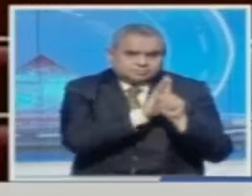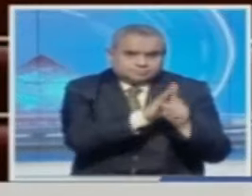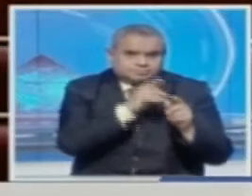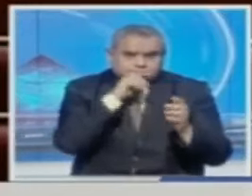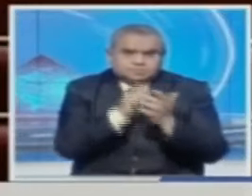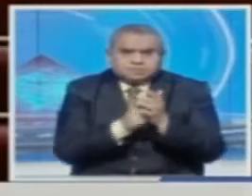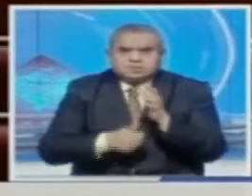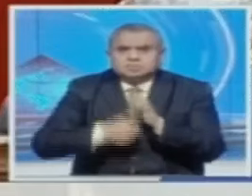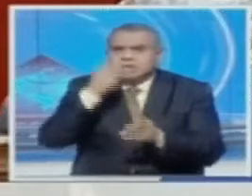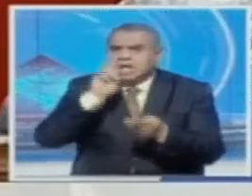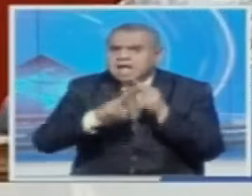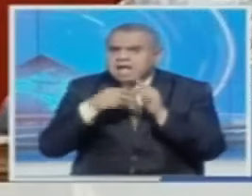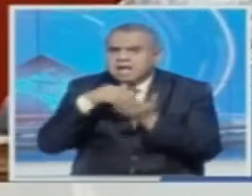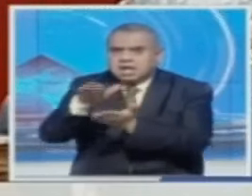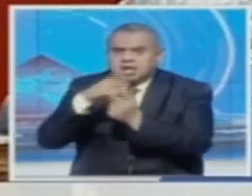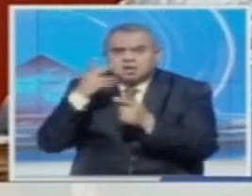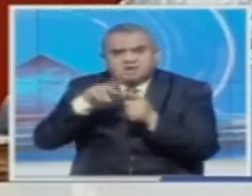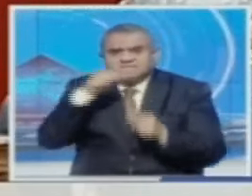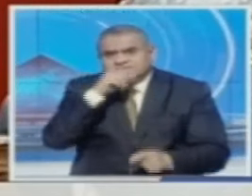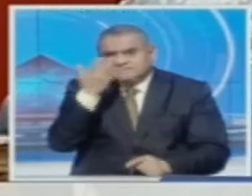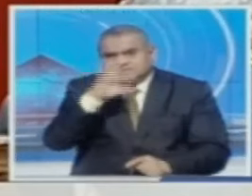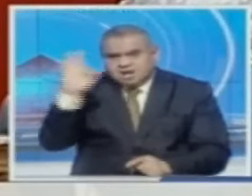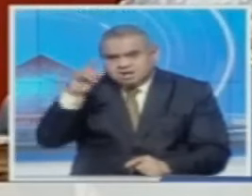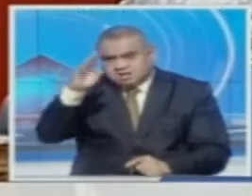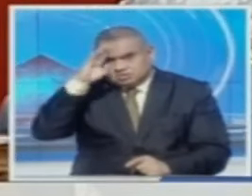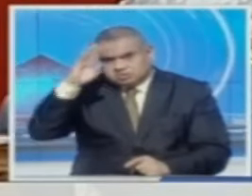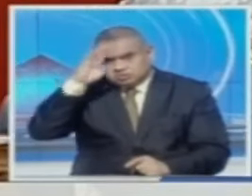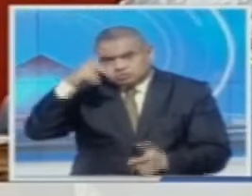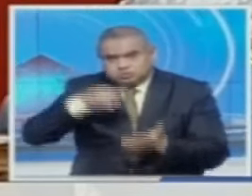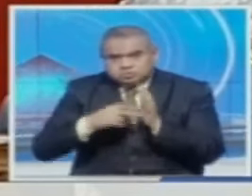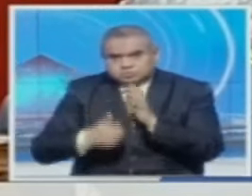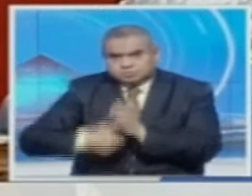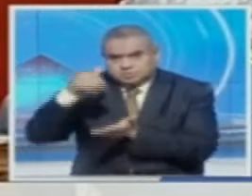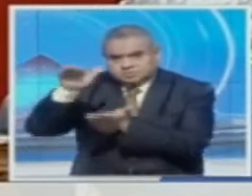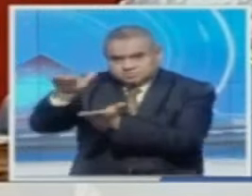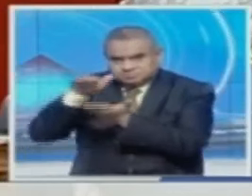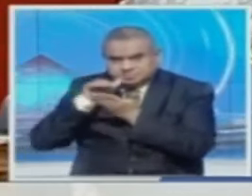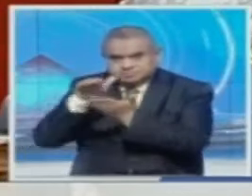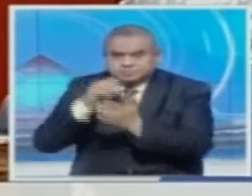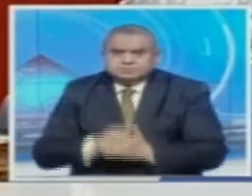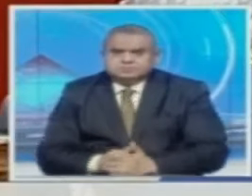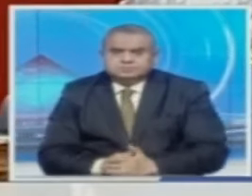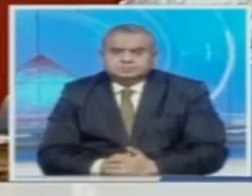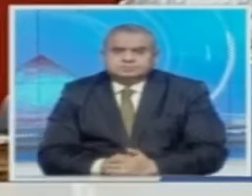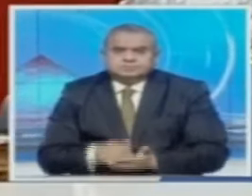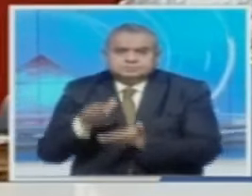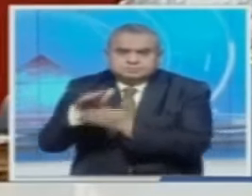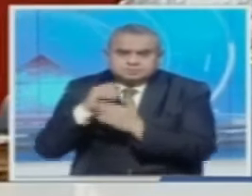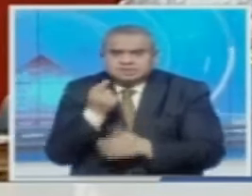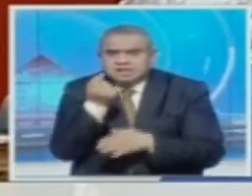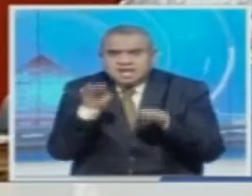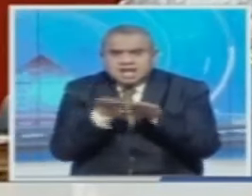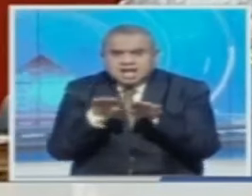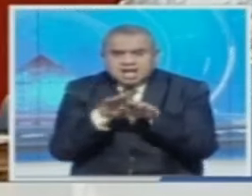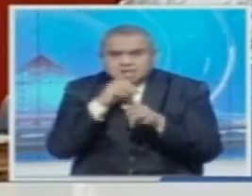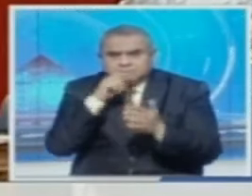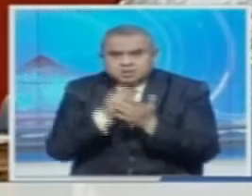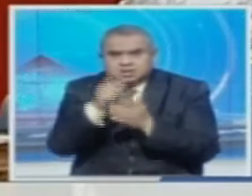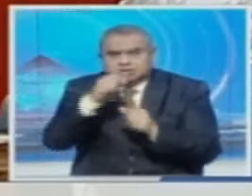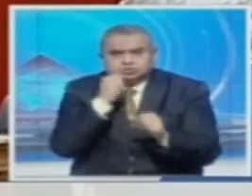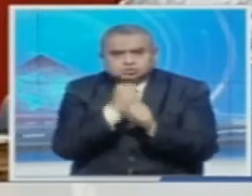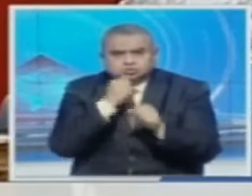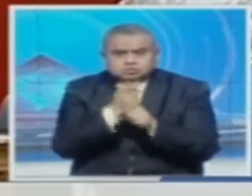متاح، ونشكر فرنسا على ما وفرته من أيضا شحنات من القمح، ونحن نتعامل